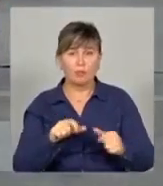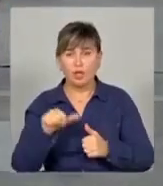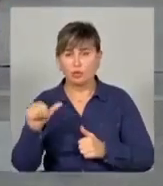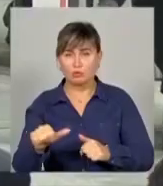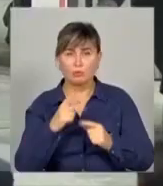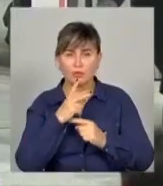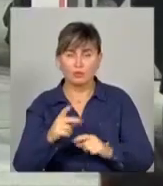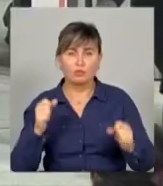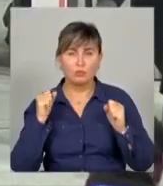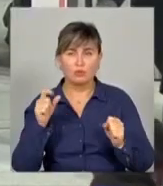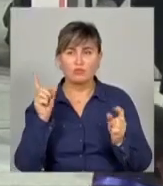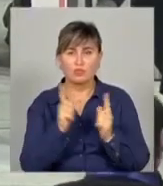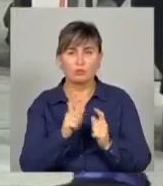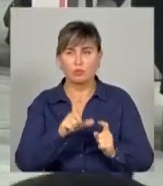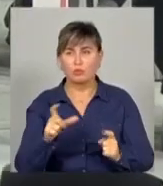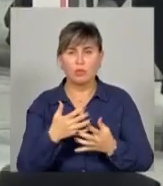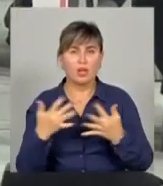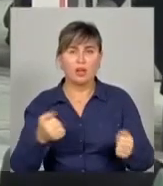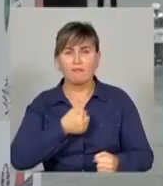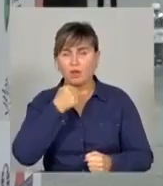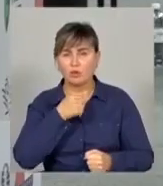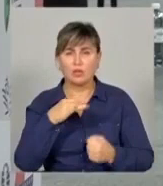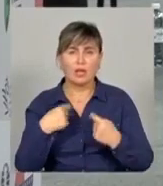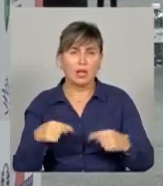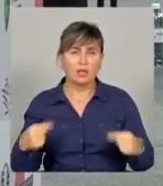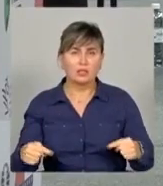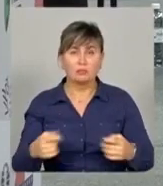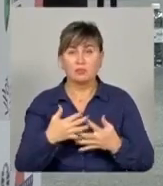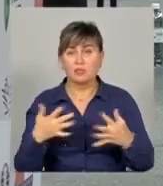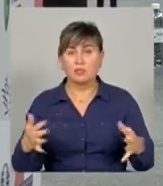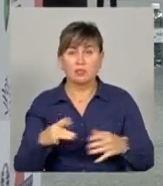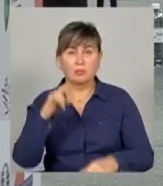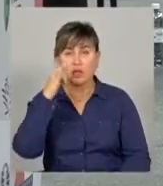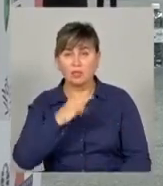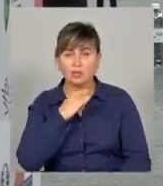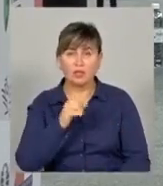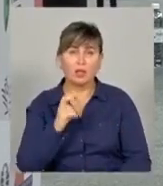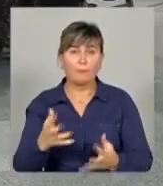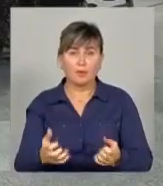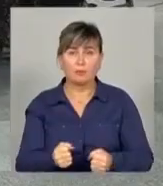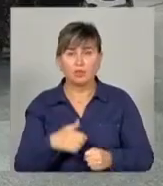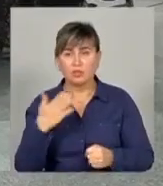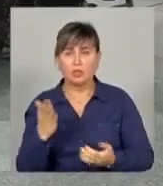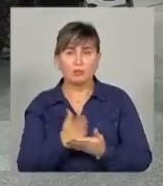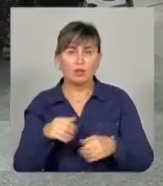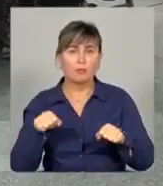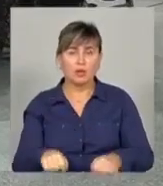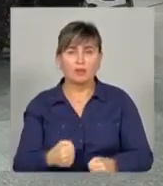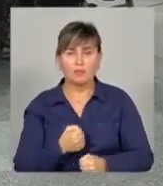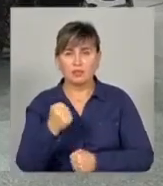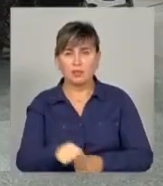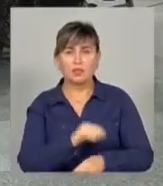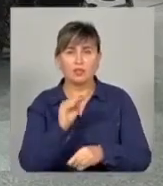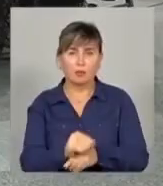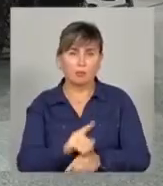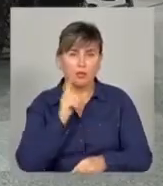вид спорта. В нем могут встретиться люди разного возраста и с разными регалиями. К примеру, Казахстан, как принимающая сторона, имеет право выставлять